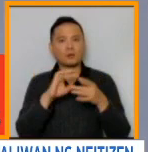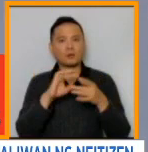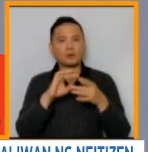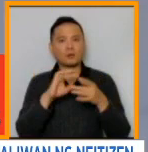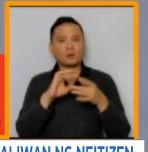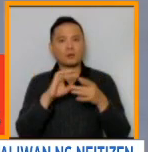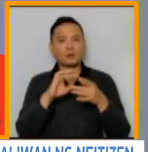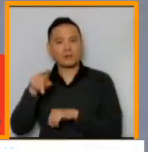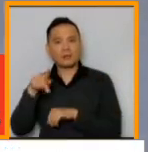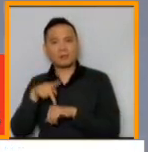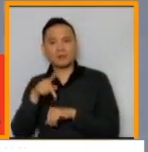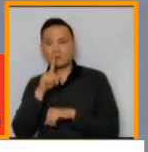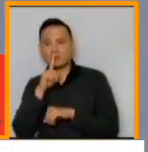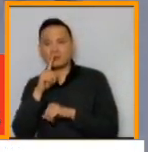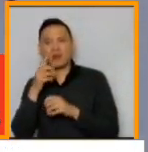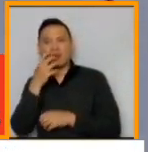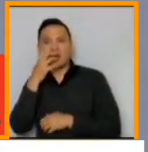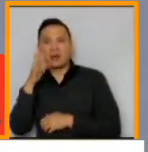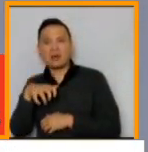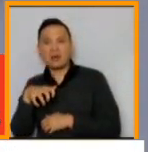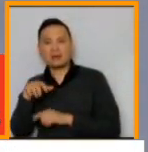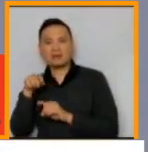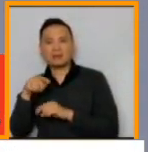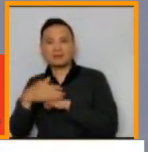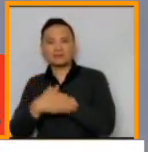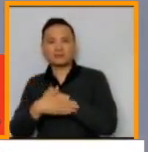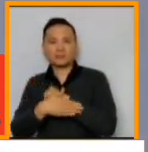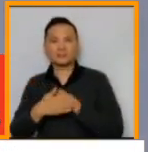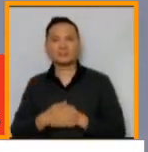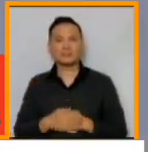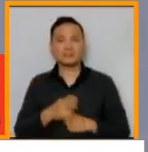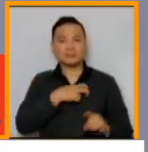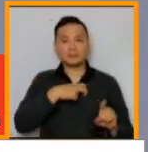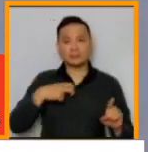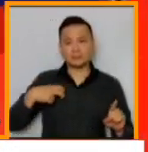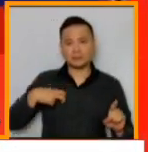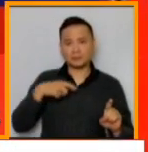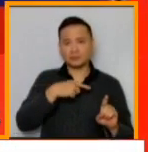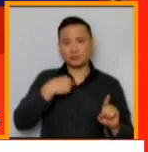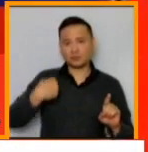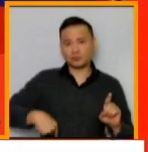Magaganap ang Beijing Winter Olympics sa February 4 hanggang 20.